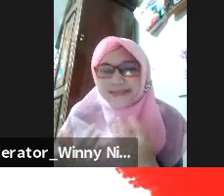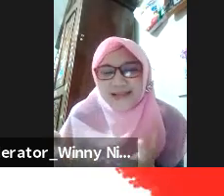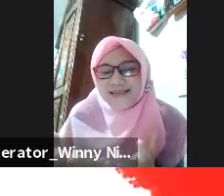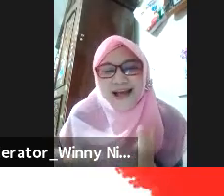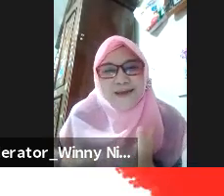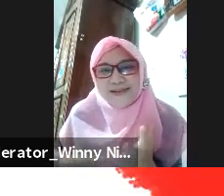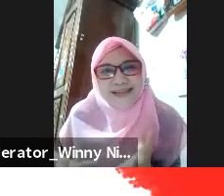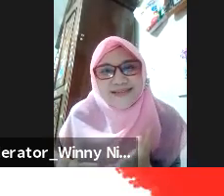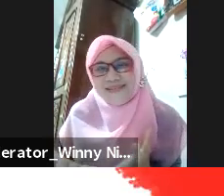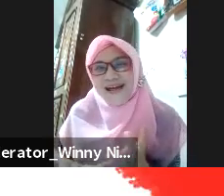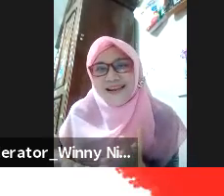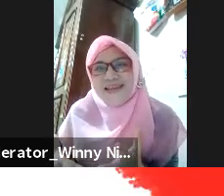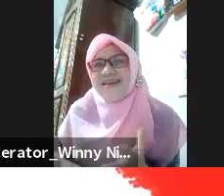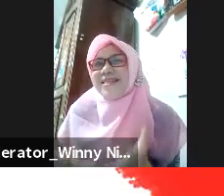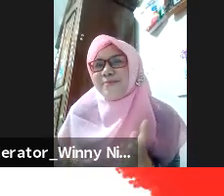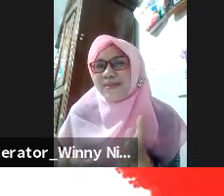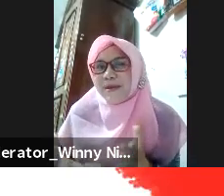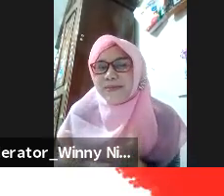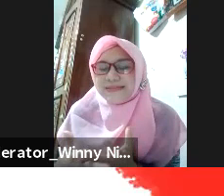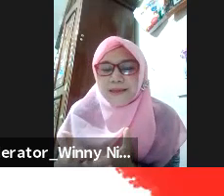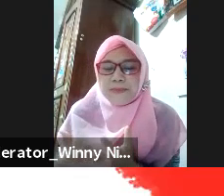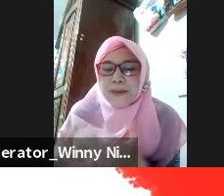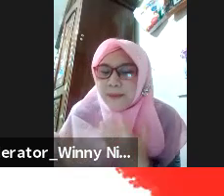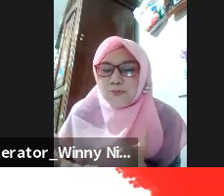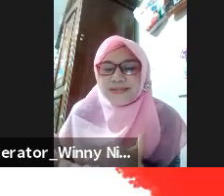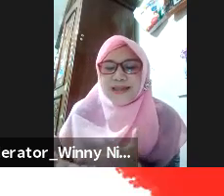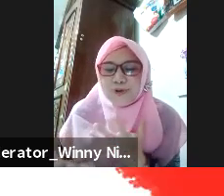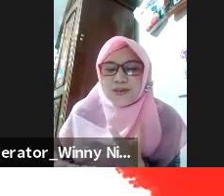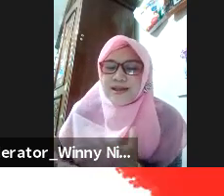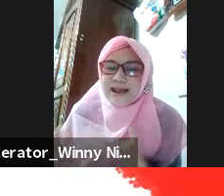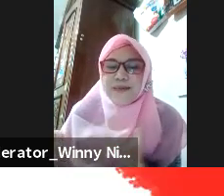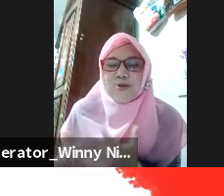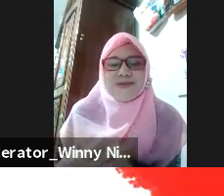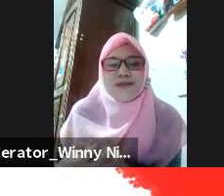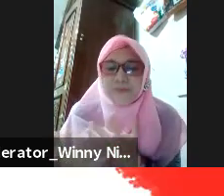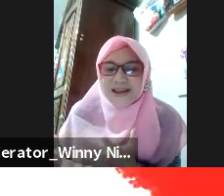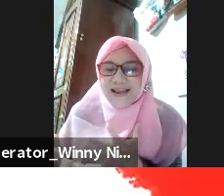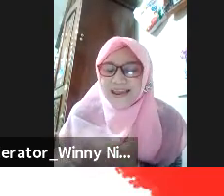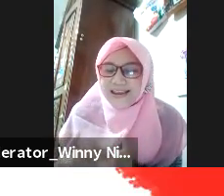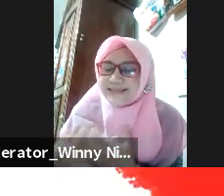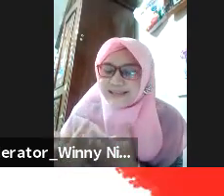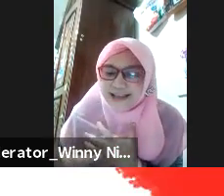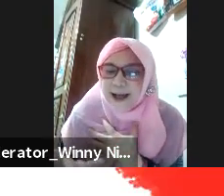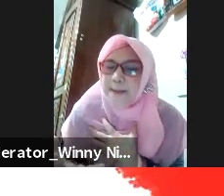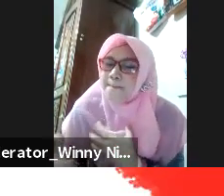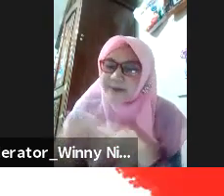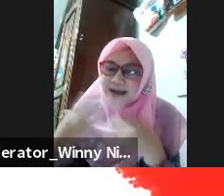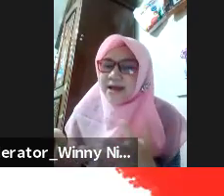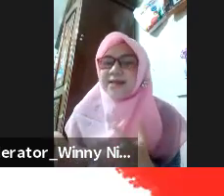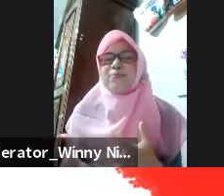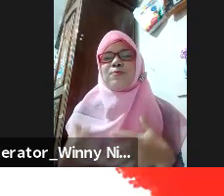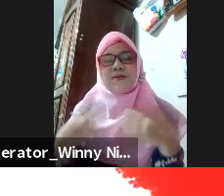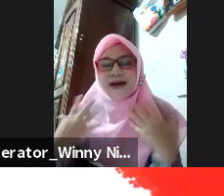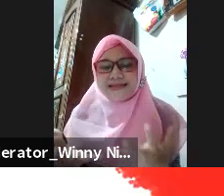teman-teman sangat saya apresiasi sekali, teman-teman bisa, Bapak Ibu bisa ikut dalam webinar kali ini sehingga